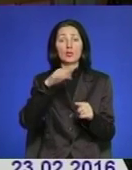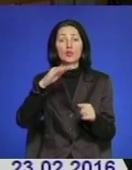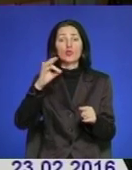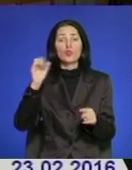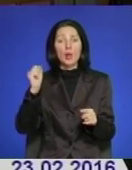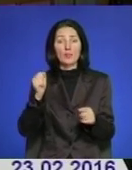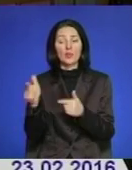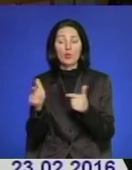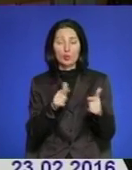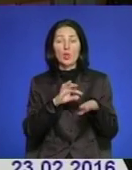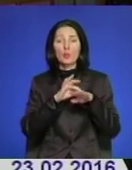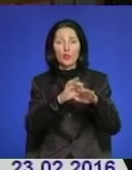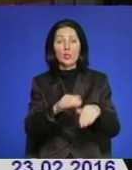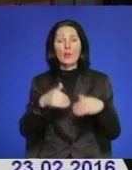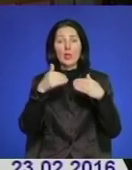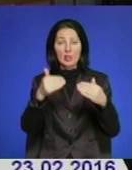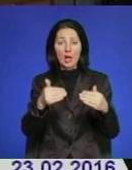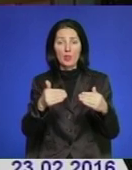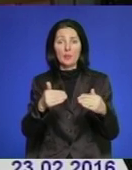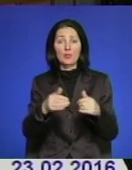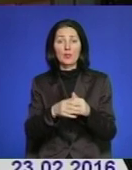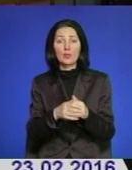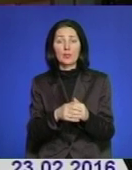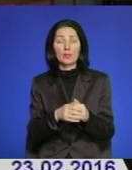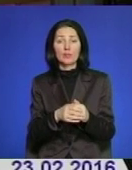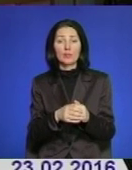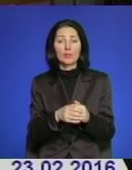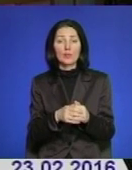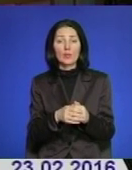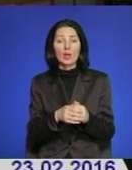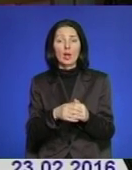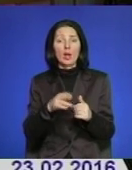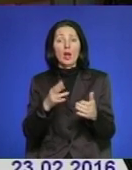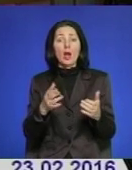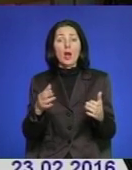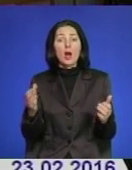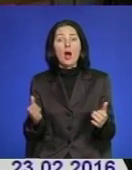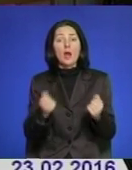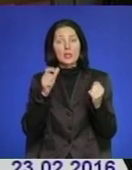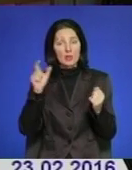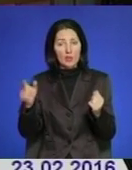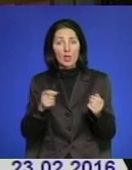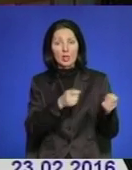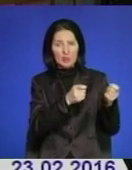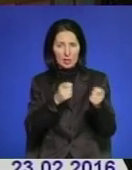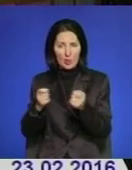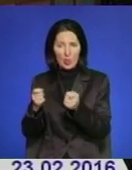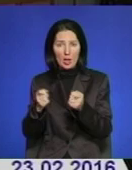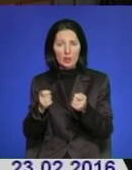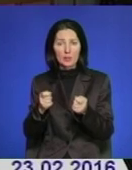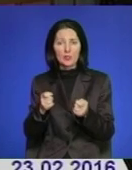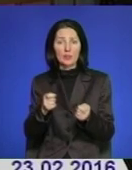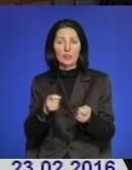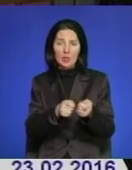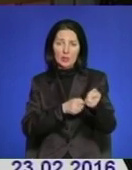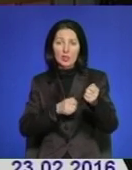і проводимо, і судимо етапи, як «Стройовий поряд», «Рятівник» і «Стрільба з пневматичної